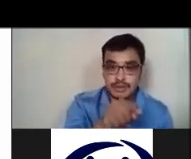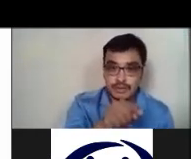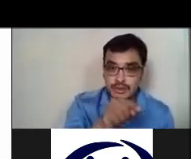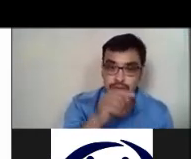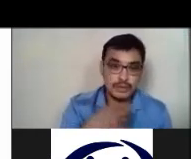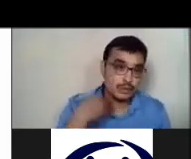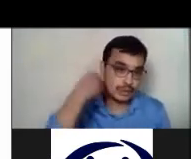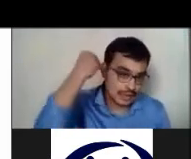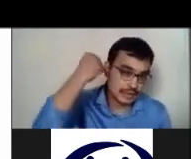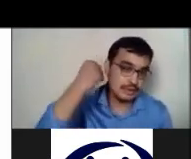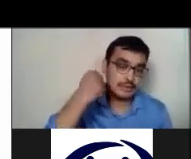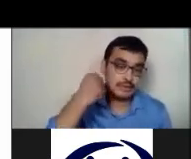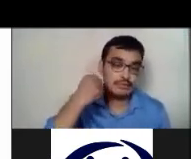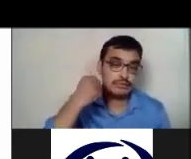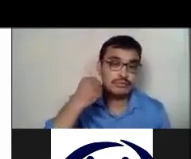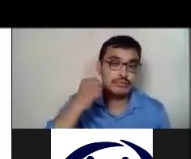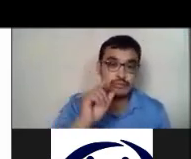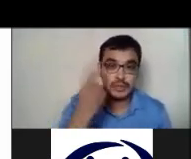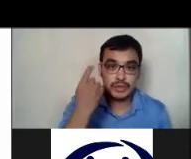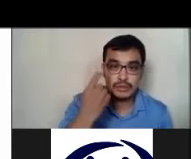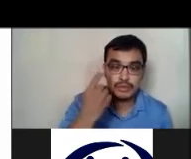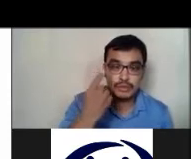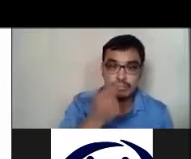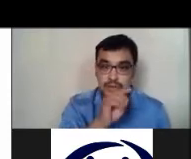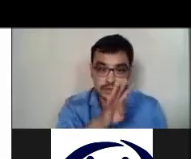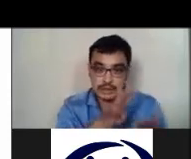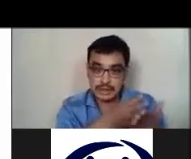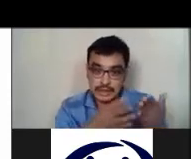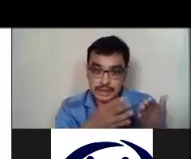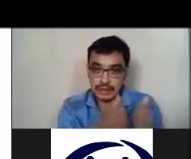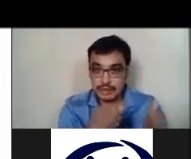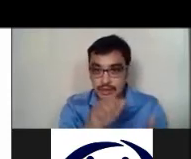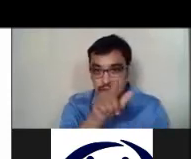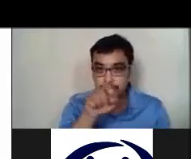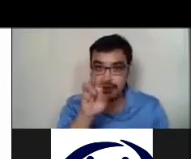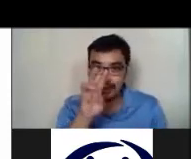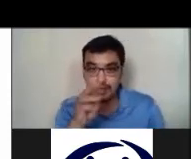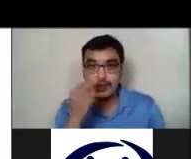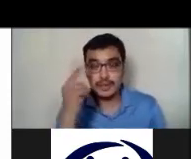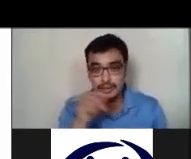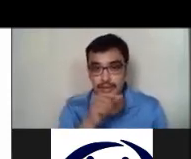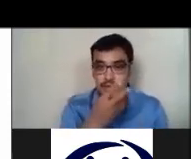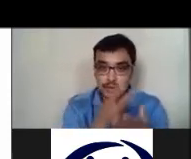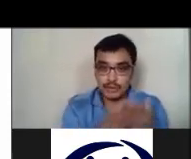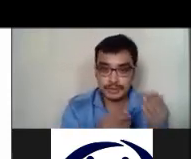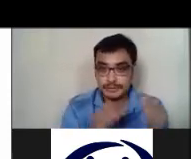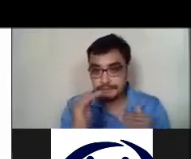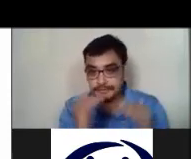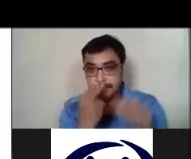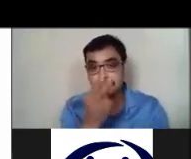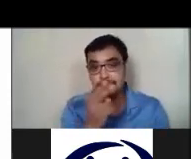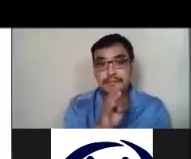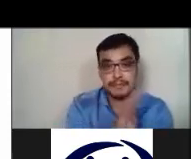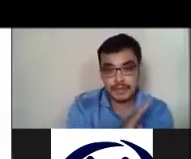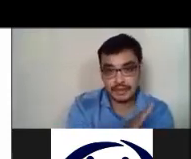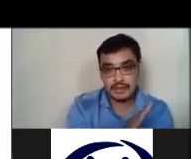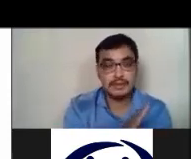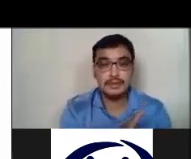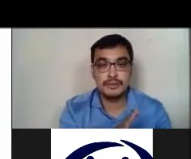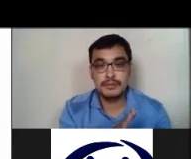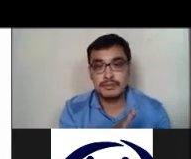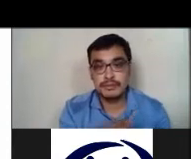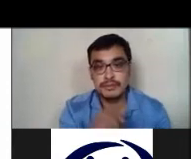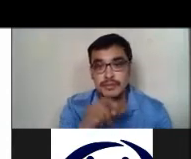सुसाइडको पहिलो उसमा चार्टमा हेर्नुभयो भने त्यहाँ पनि 7.3 नै थियो. भनेपछि यो दुइटै टुलले हेर्दाखेरि चाहिँ